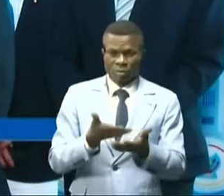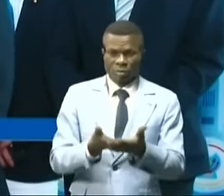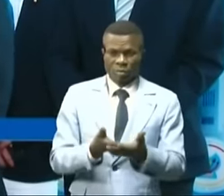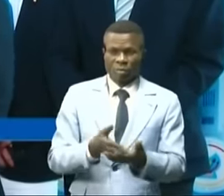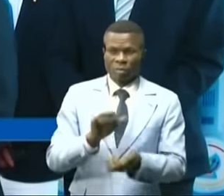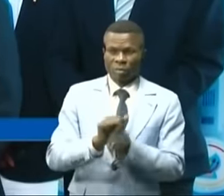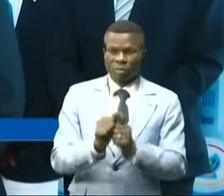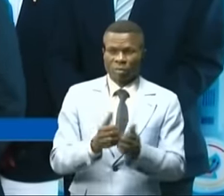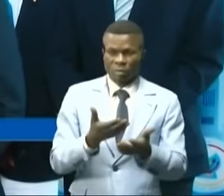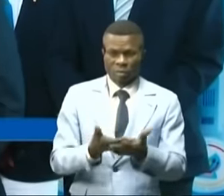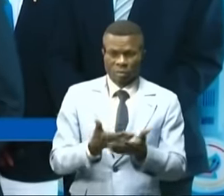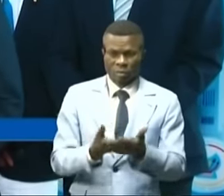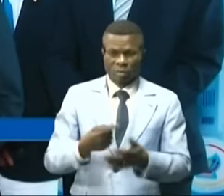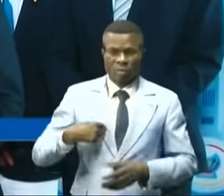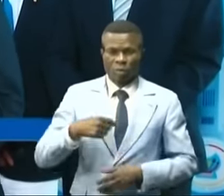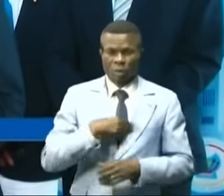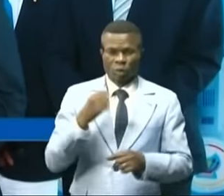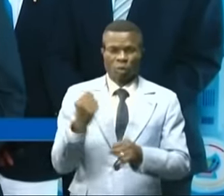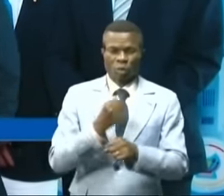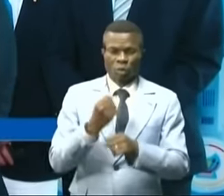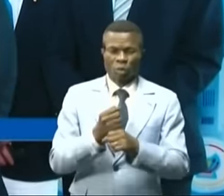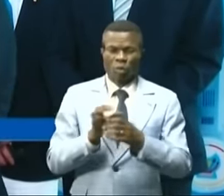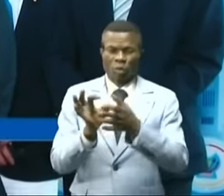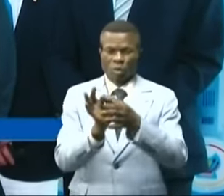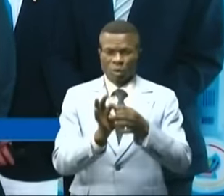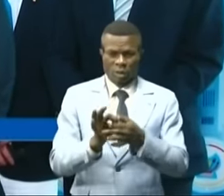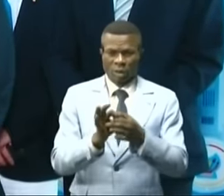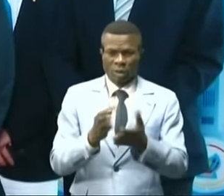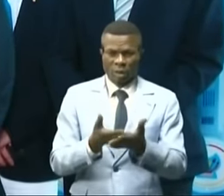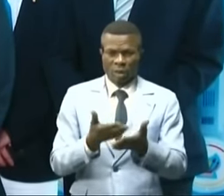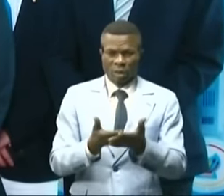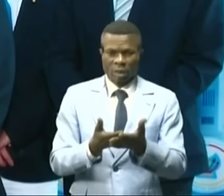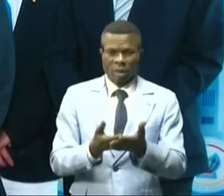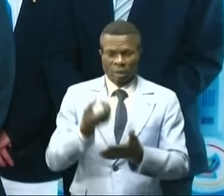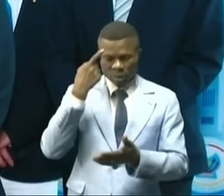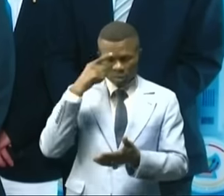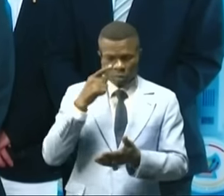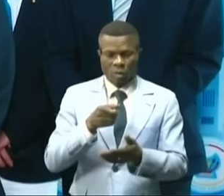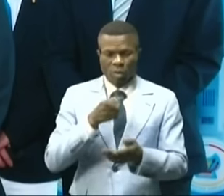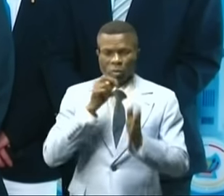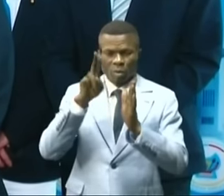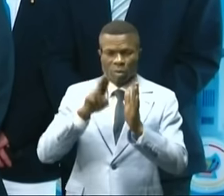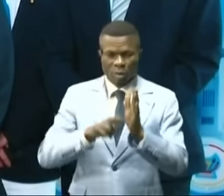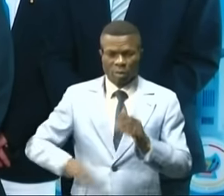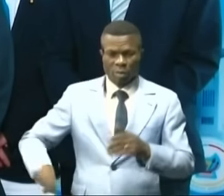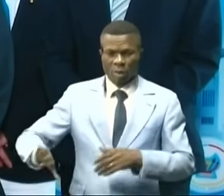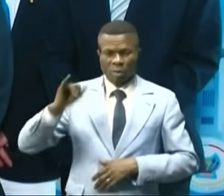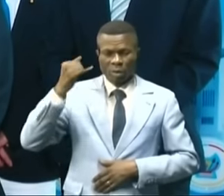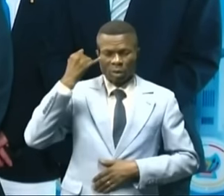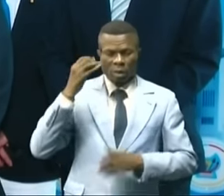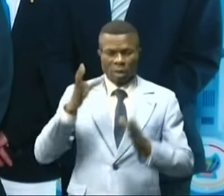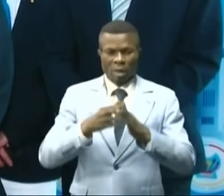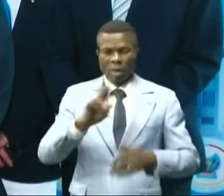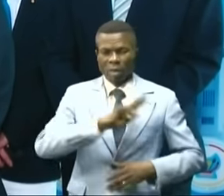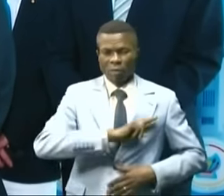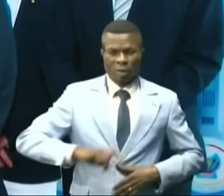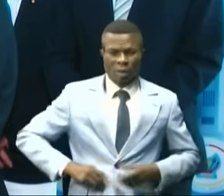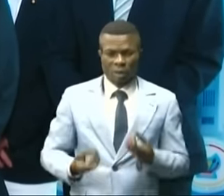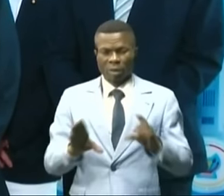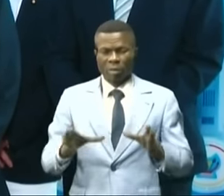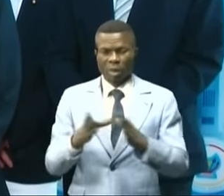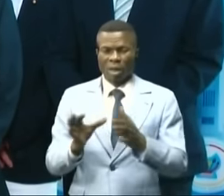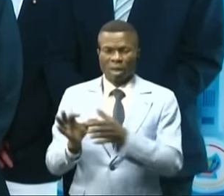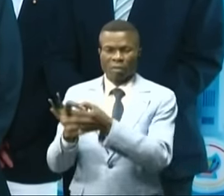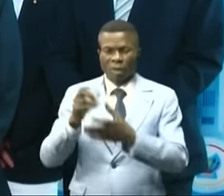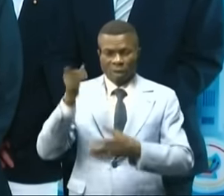On est cinq, nous sommes les membres de groupe d'amitié parlementaire entre le Japon et l'Union africaine.